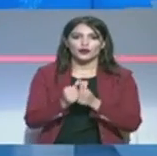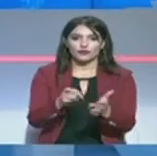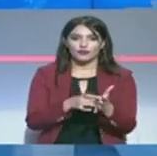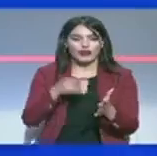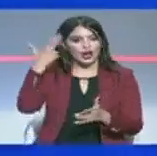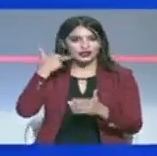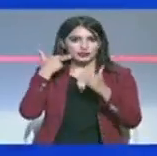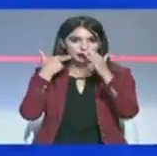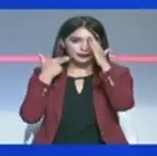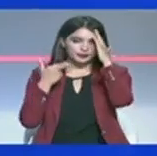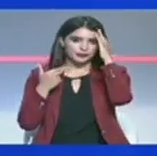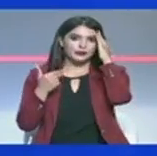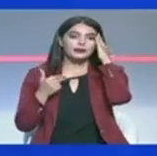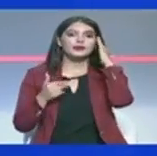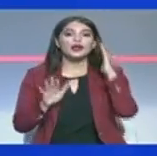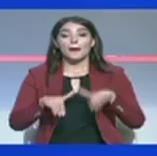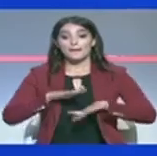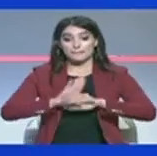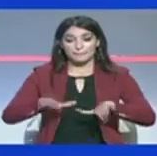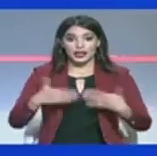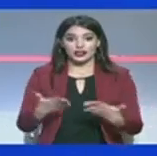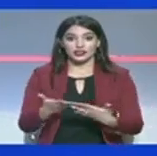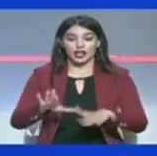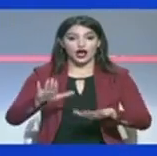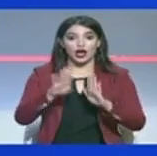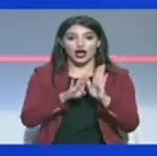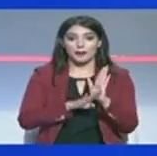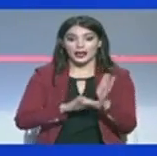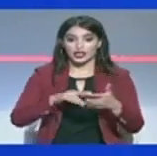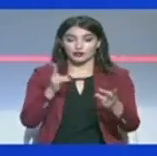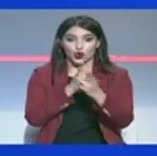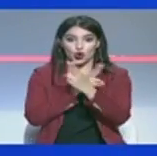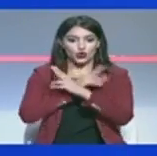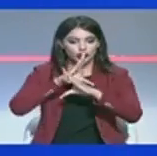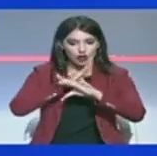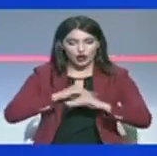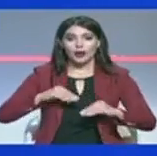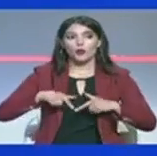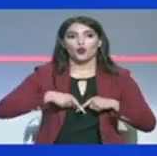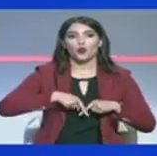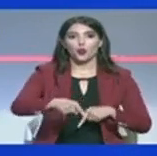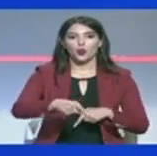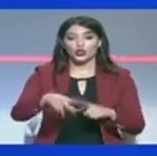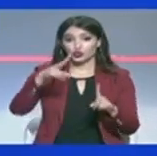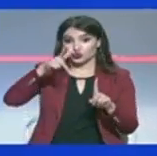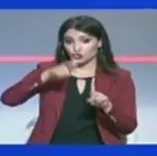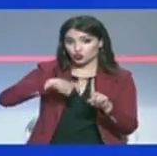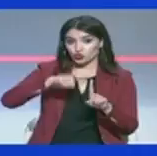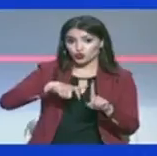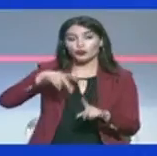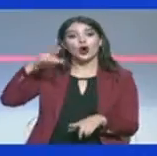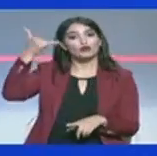بالقصبة. بعد اختتام فعالية برنامج العطلة الآمنة التي تواصلت على مدار شهري